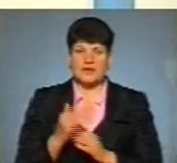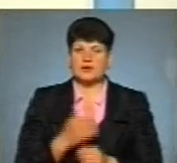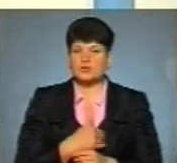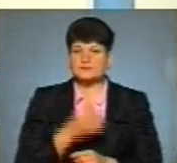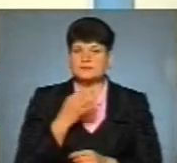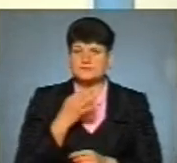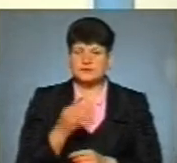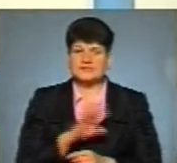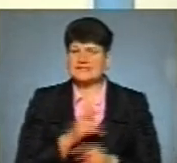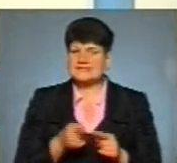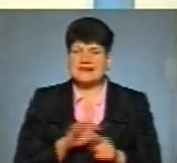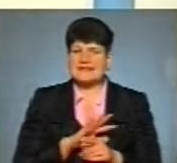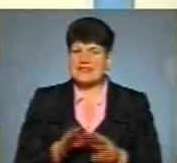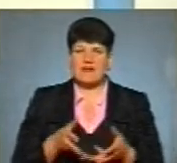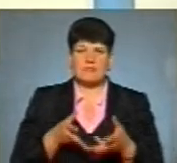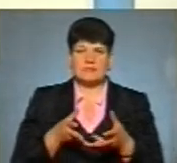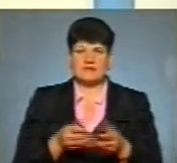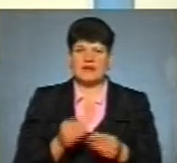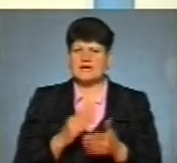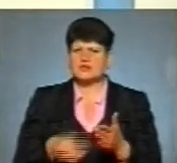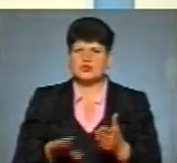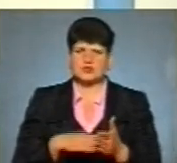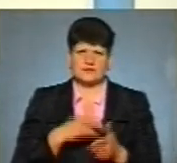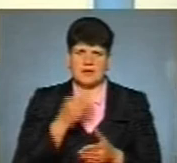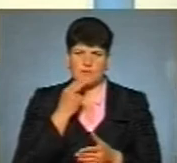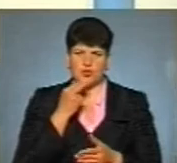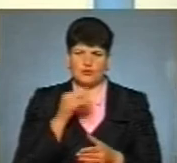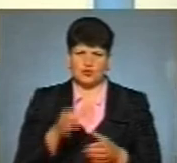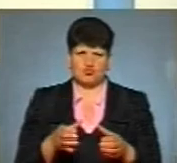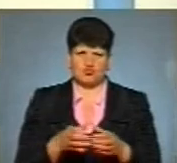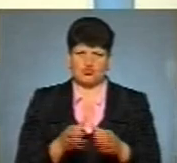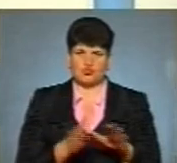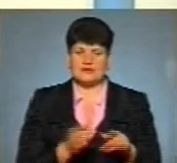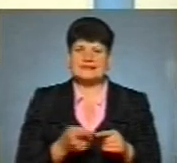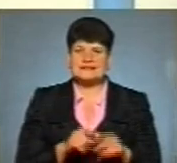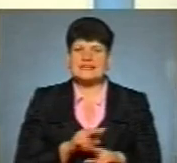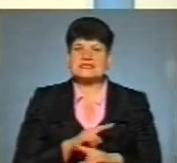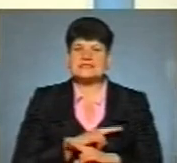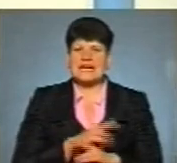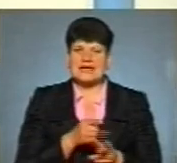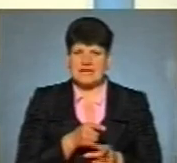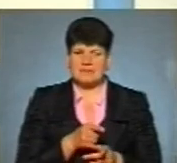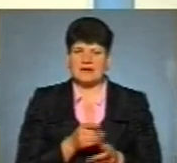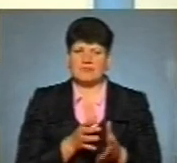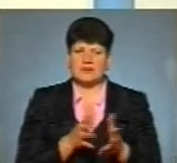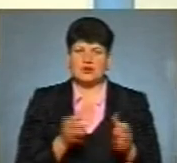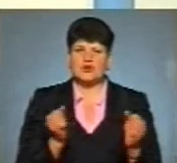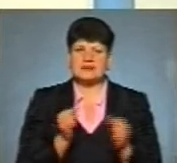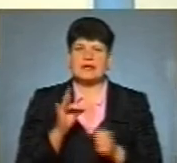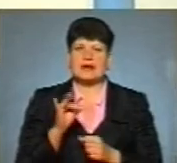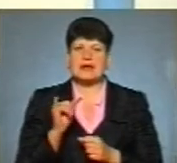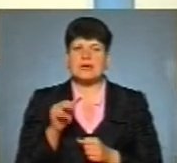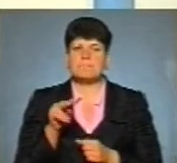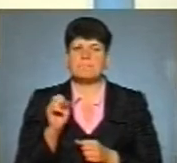воно не впливає зовсім на продовольчу групу. Це загибель в основному озимого ріпаку,